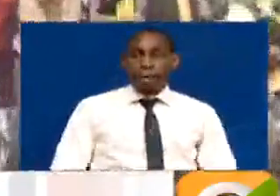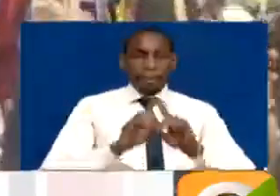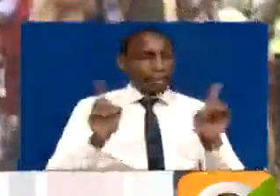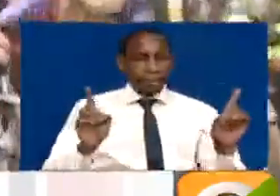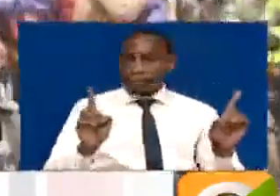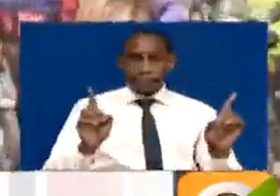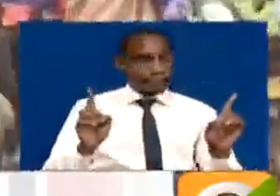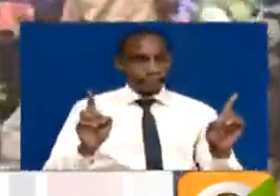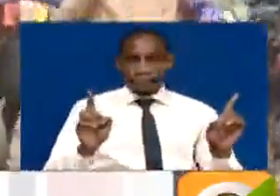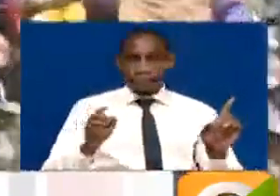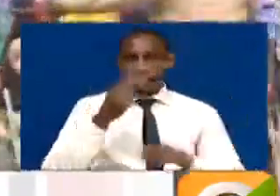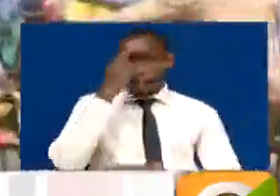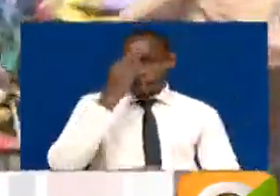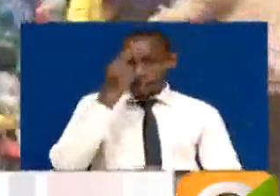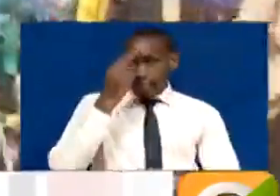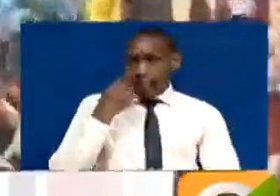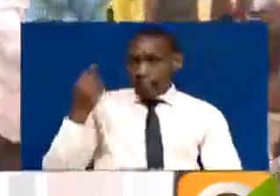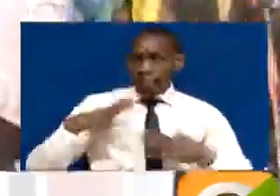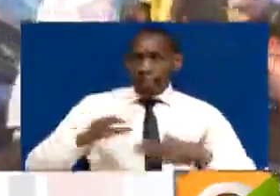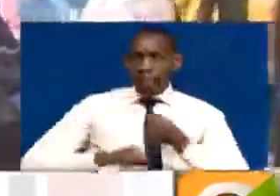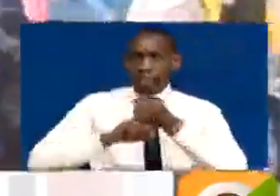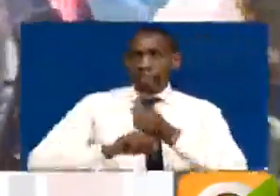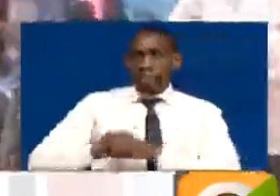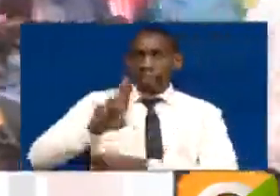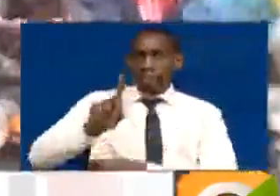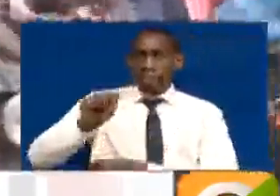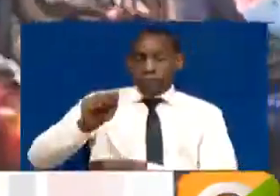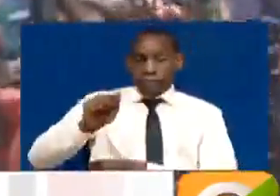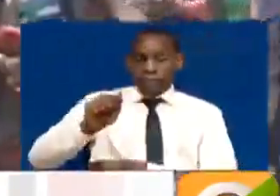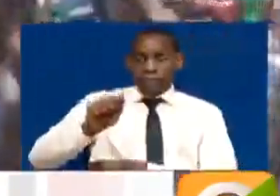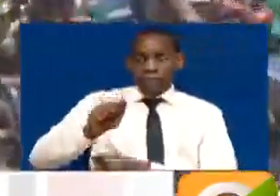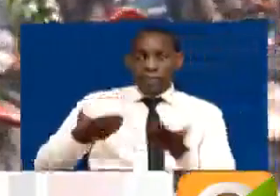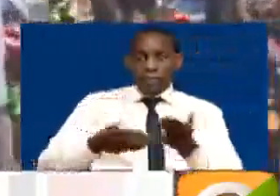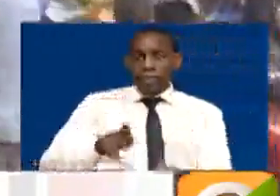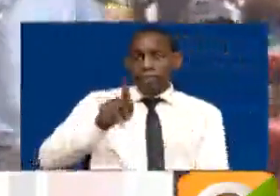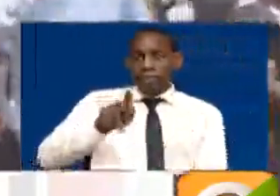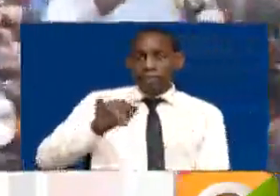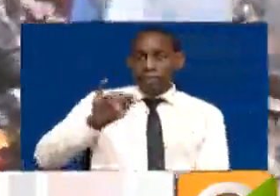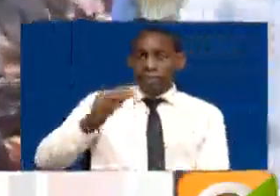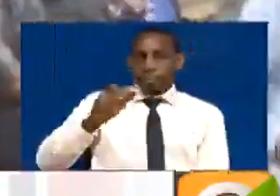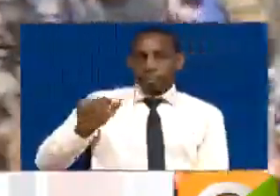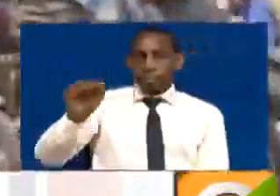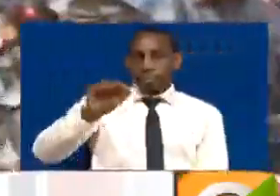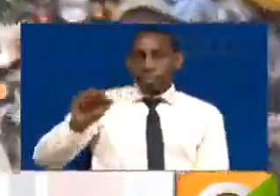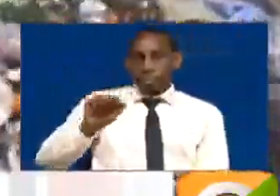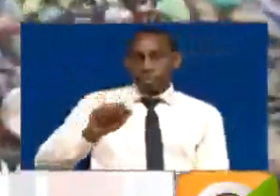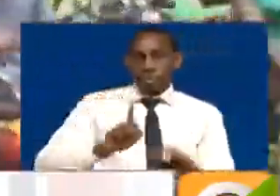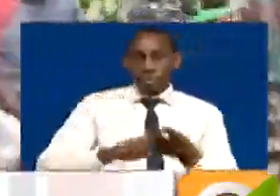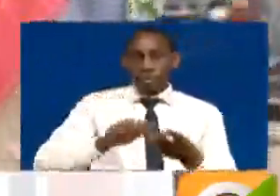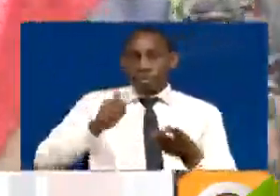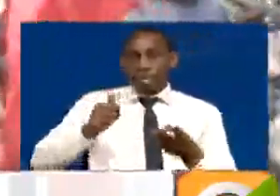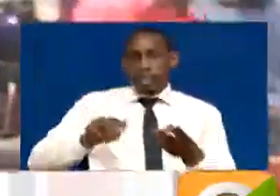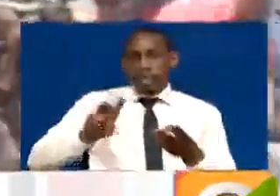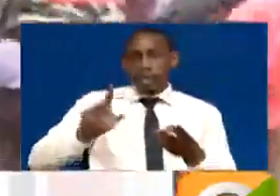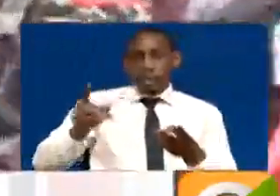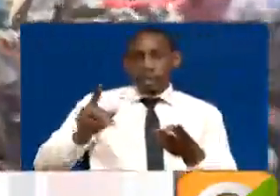Hata hivyo, huko Narok wafuasi wa chama cha UDA katika eneo bunge la Kilgoris na wadi ya Angata